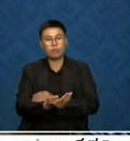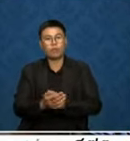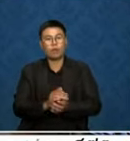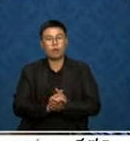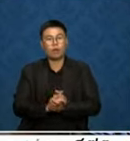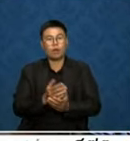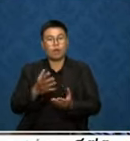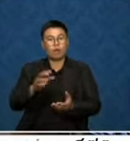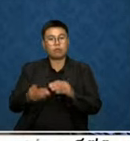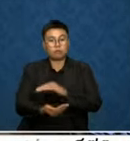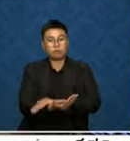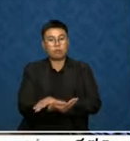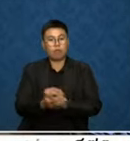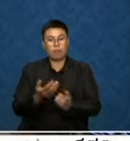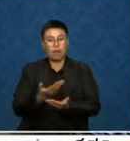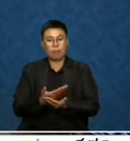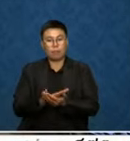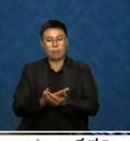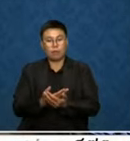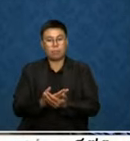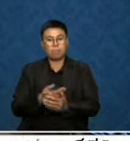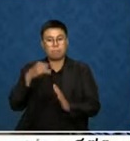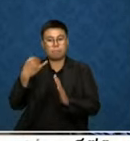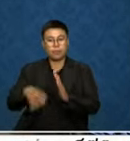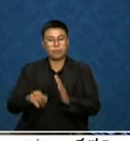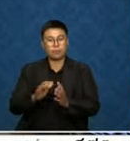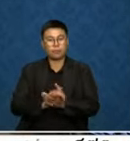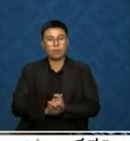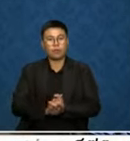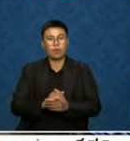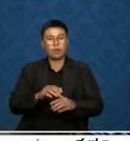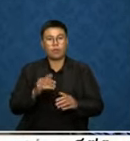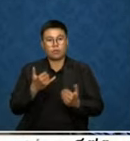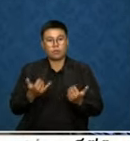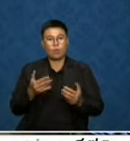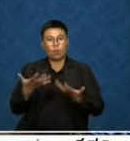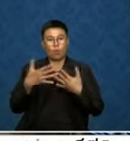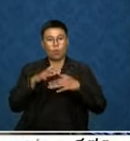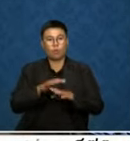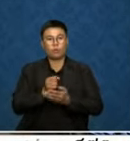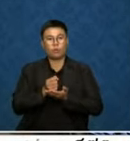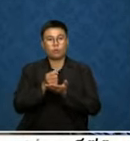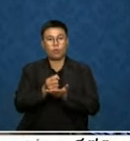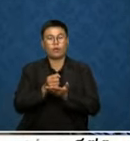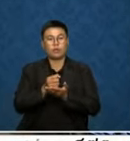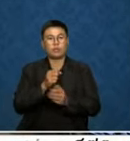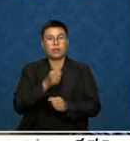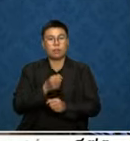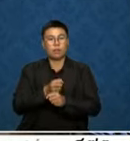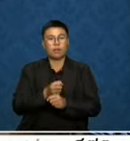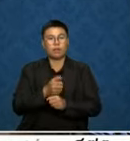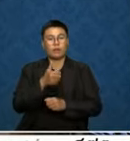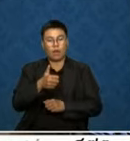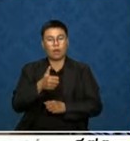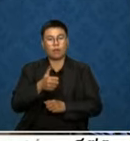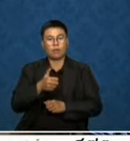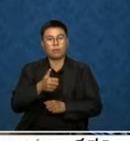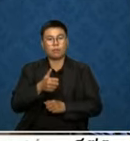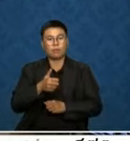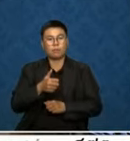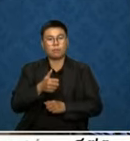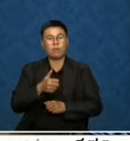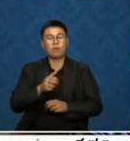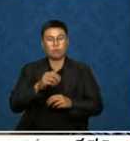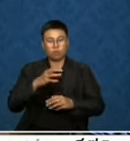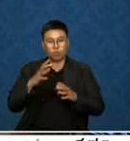มิควรสิ่งนี้ผมเชื่อว่าสภาและหลายภาคส่วนเราสามารถร่วมด้วยช่วยกันทำให้เกิดขึ้นได้จริงสรุปสุดท้ายครับท่